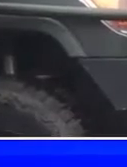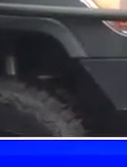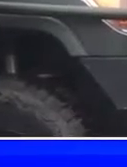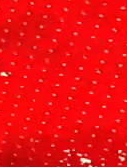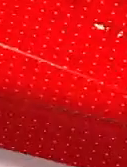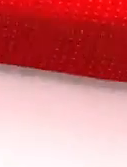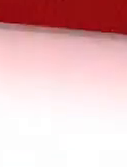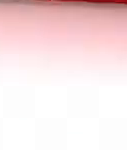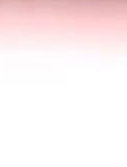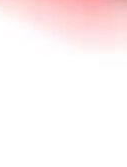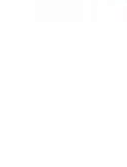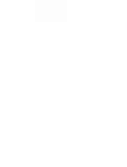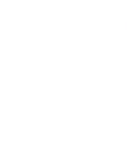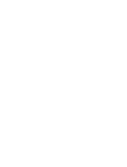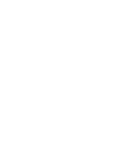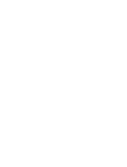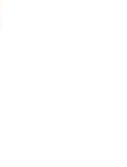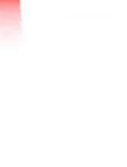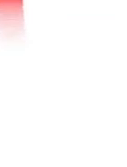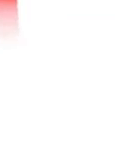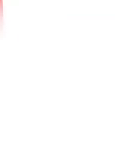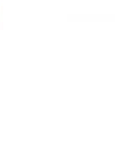EAC.